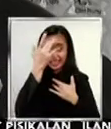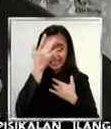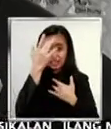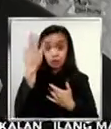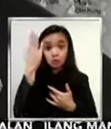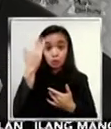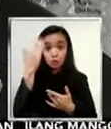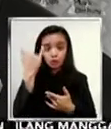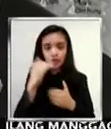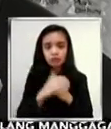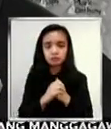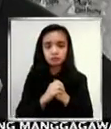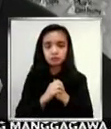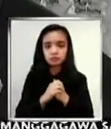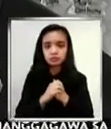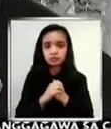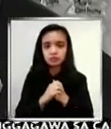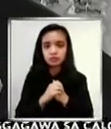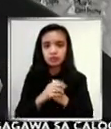30,000.